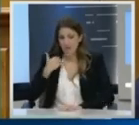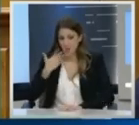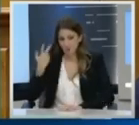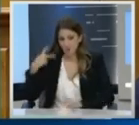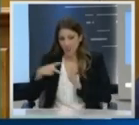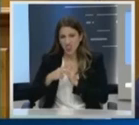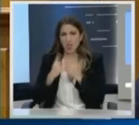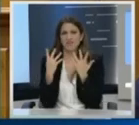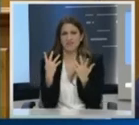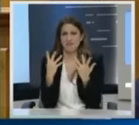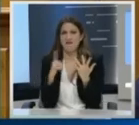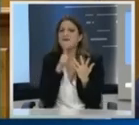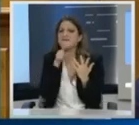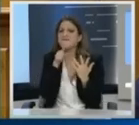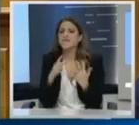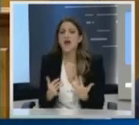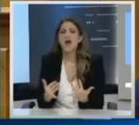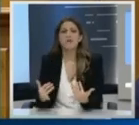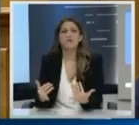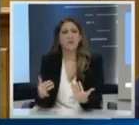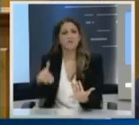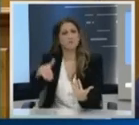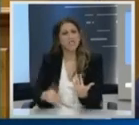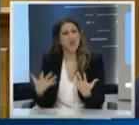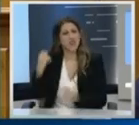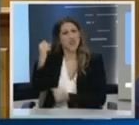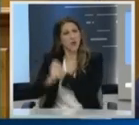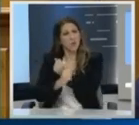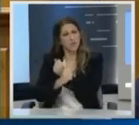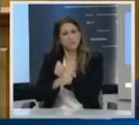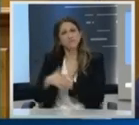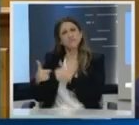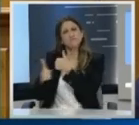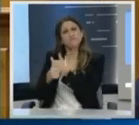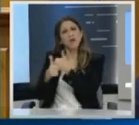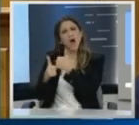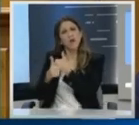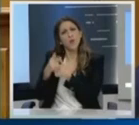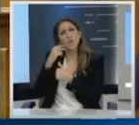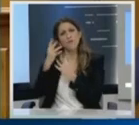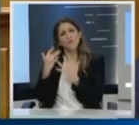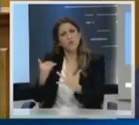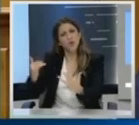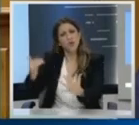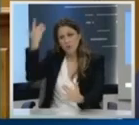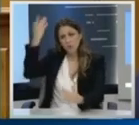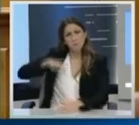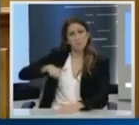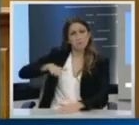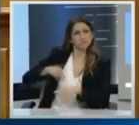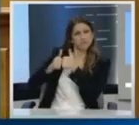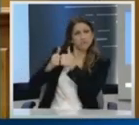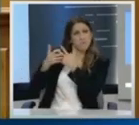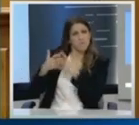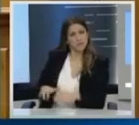από το 2009 σε αυτήν εδώ την αίθουσα, κοντά στα 10 χρόνια, παρακολουθώ από παιδί τη Βουλή. Ειλικρινά μένω